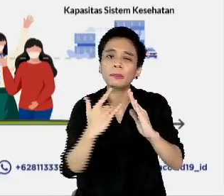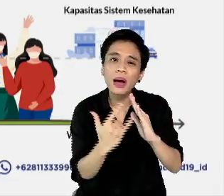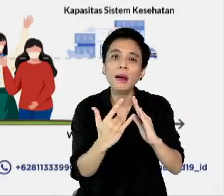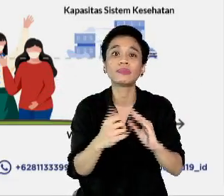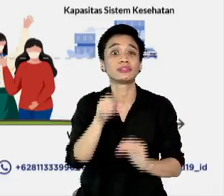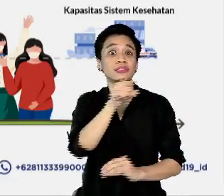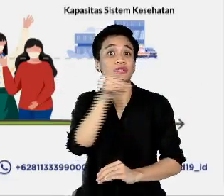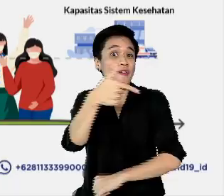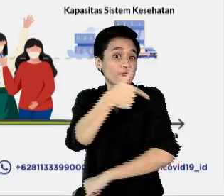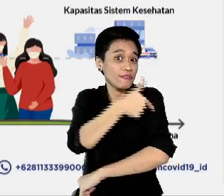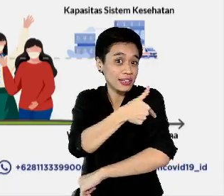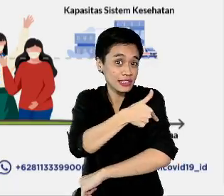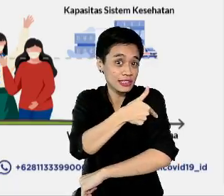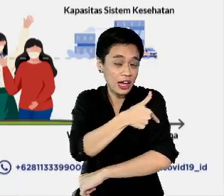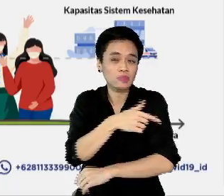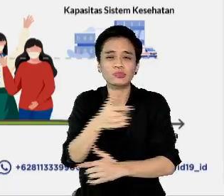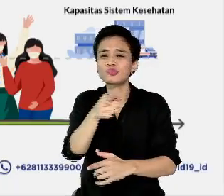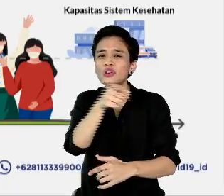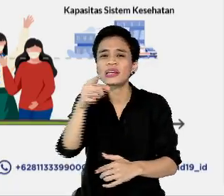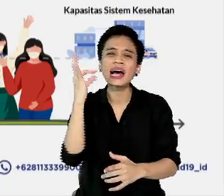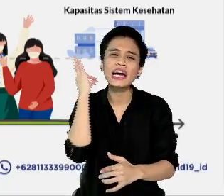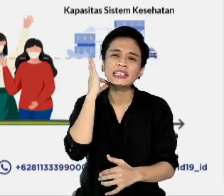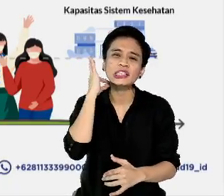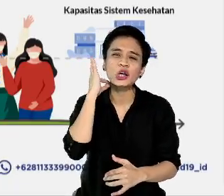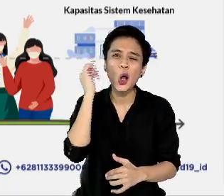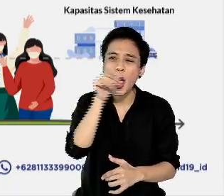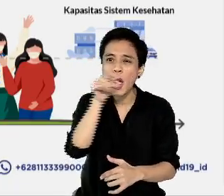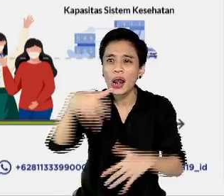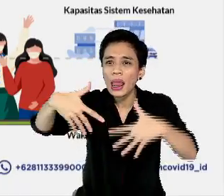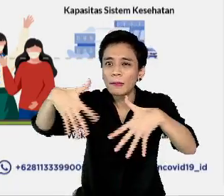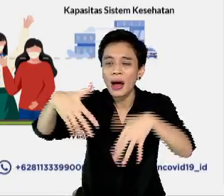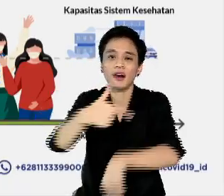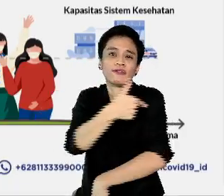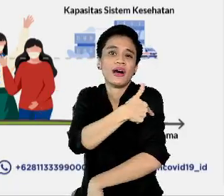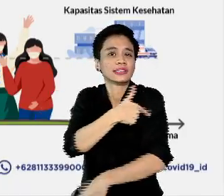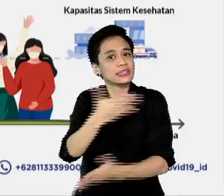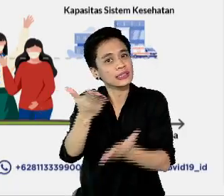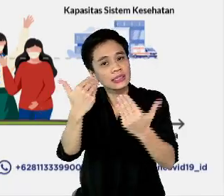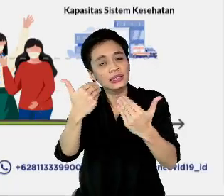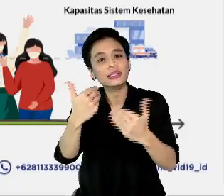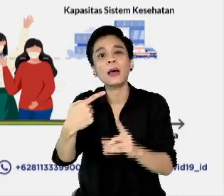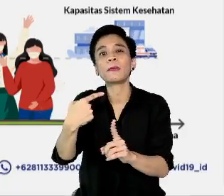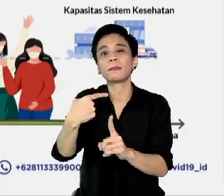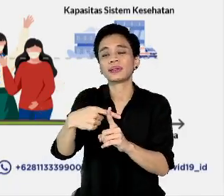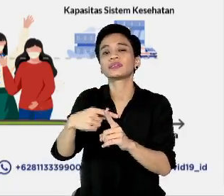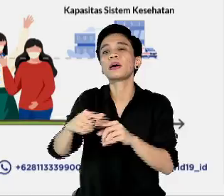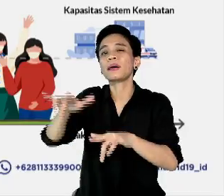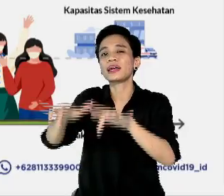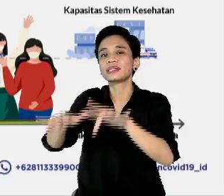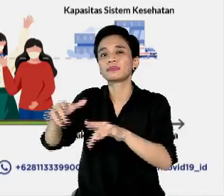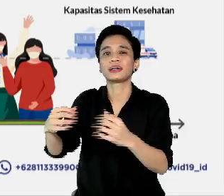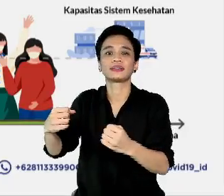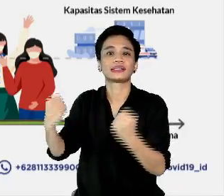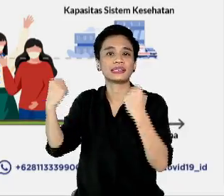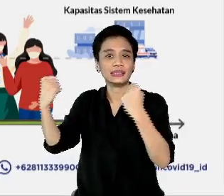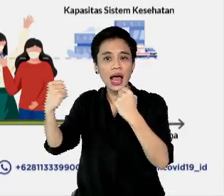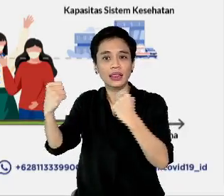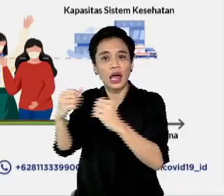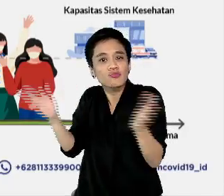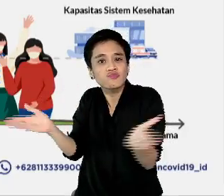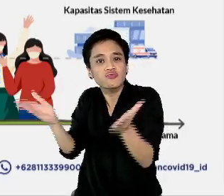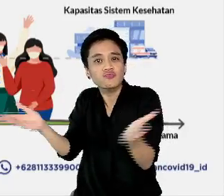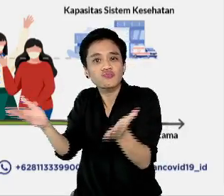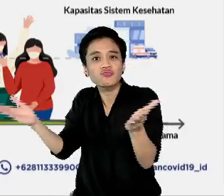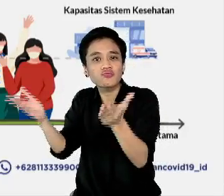vaksinasi khususnya pada populasi berisiko, dan memperbaiki manajemen pelayanan kesehatan dan sistem kerja tenaga